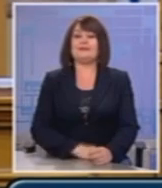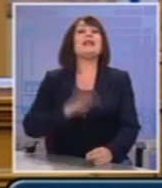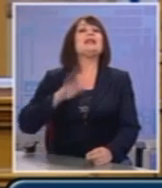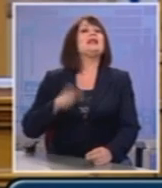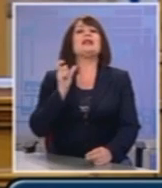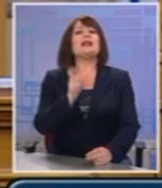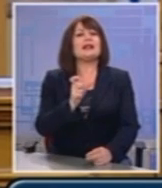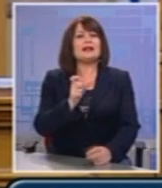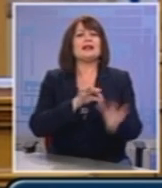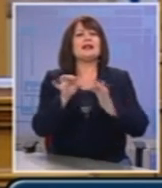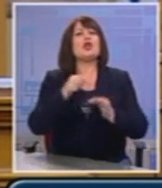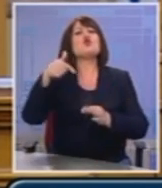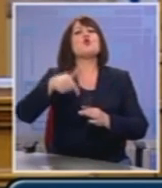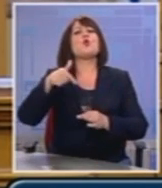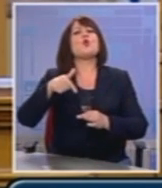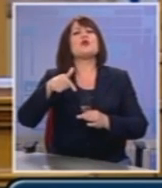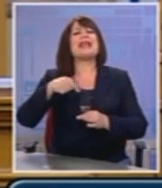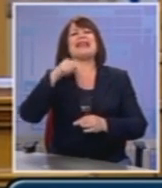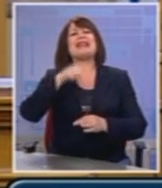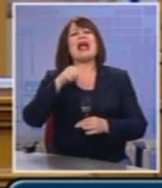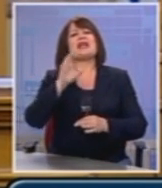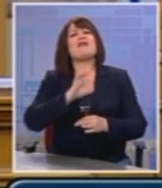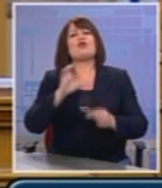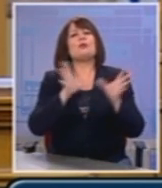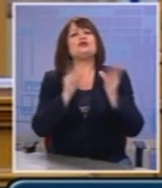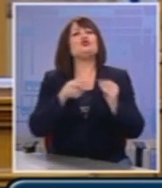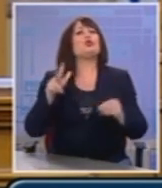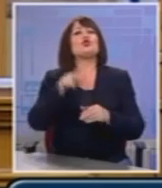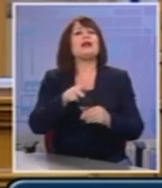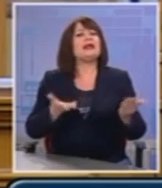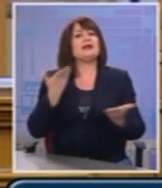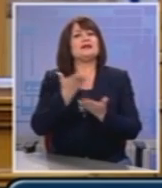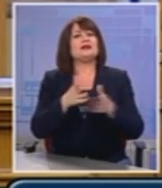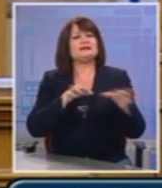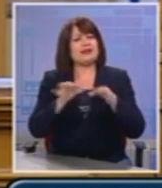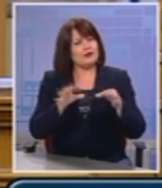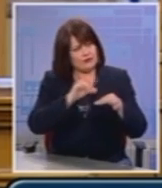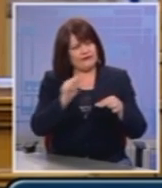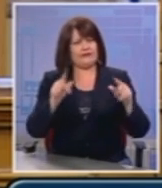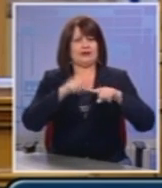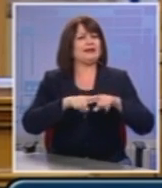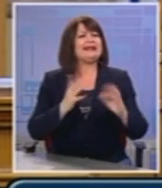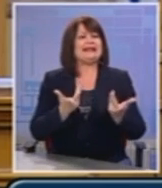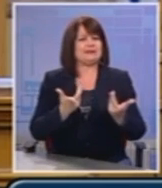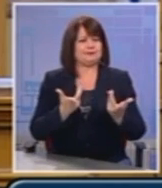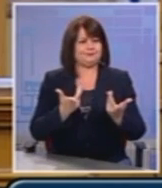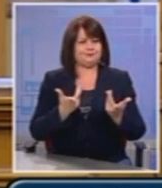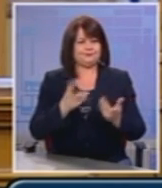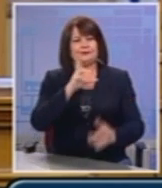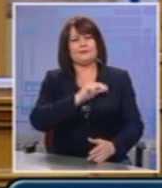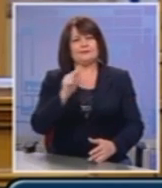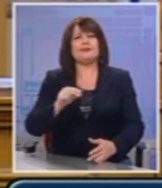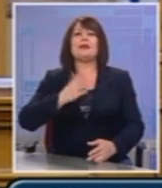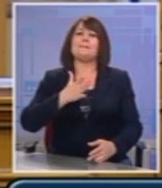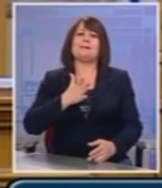το σχεδίου jer και dragy για την πορτογαλία που θα ήταν ίδιο και για την ελλάδα θα ήταν ίδιες μάλλον